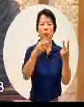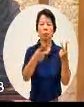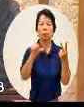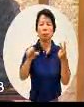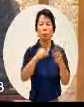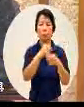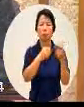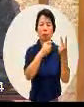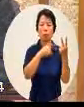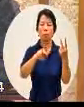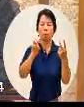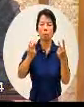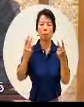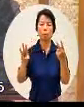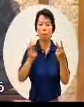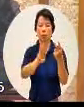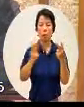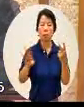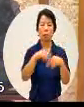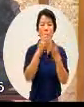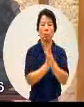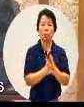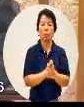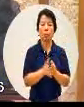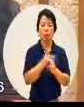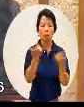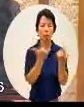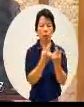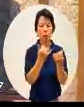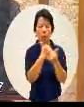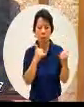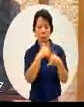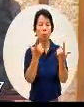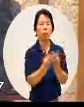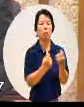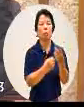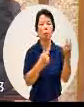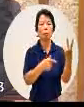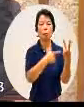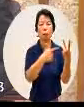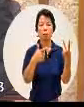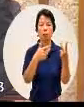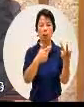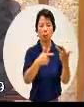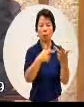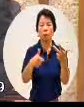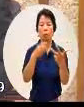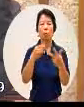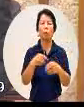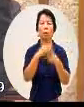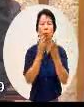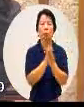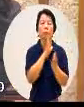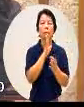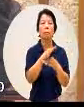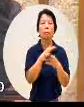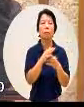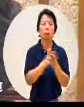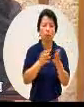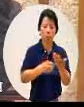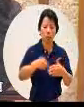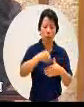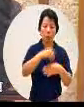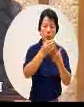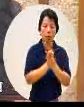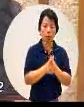33甚至要跟一般民間一樣到7.32開園的部分如果是這樣的話我們可以從現在賣62萬提升到